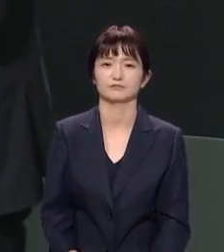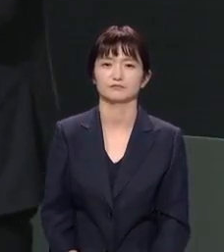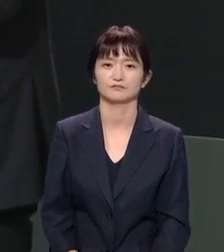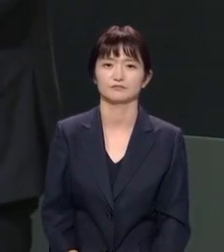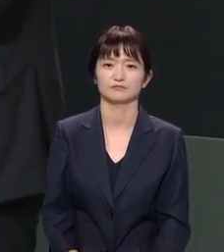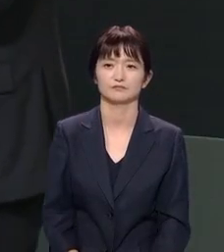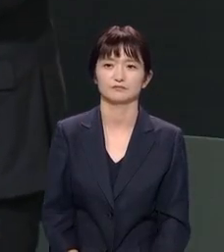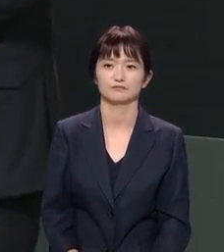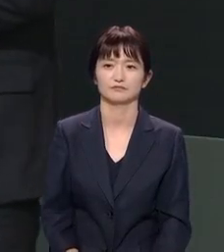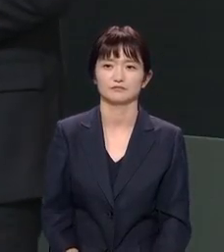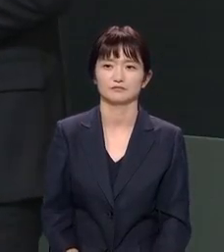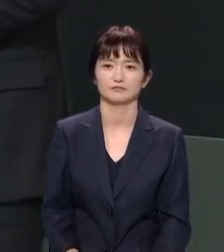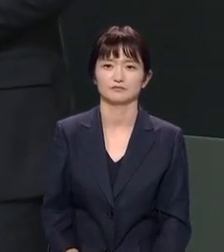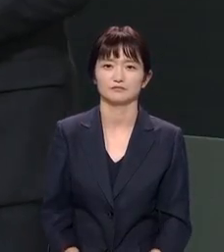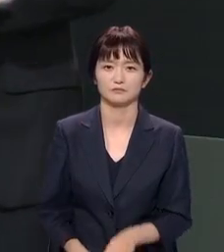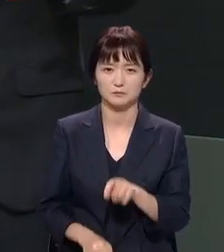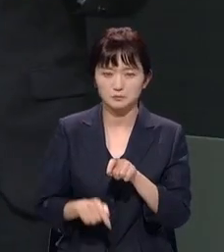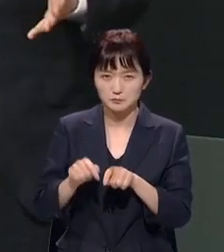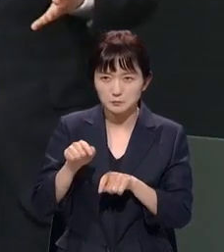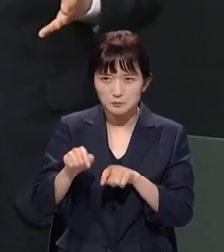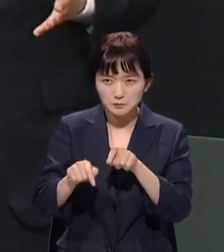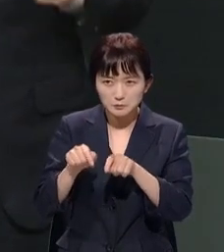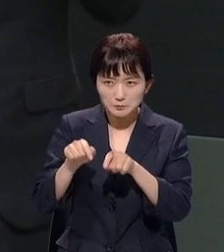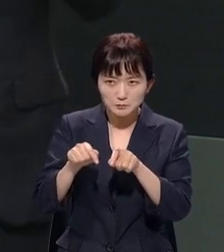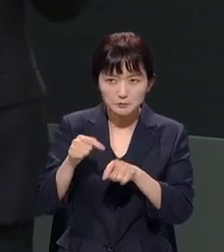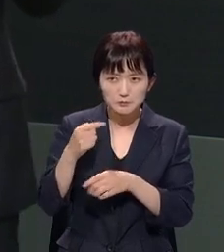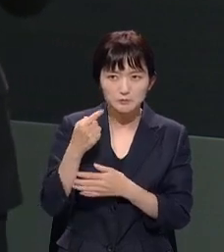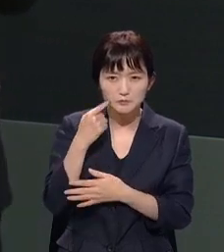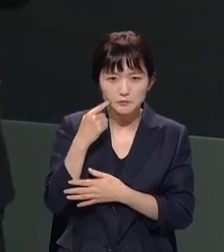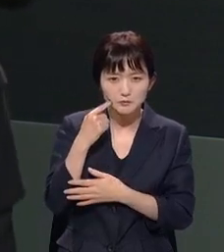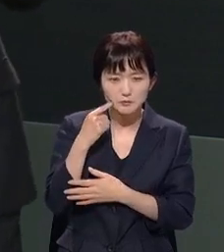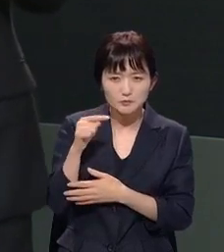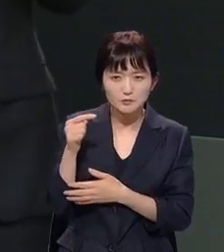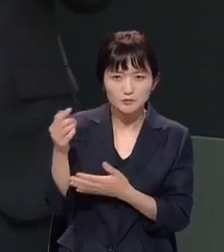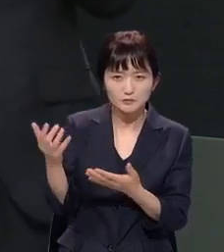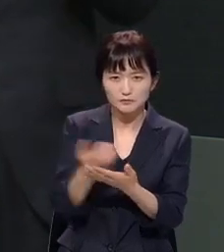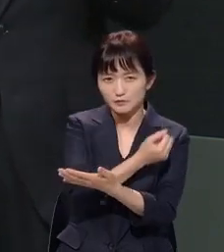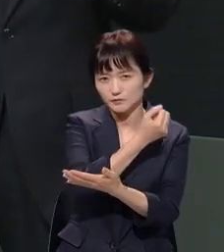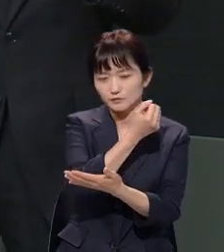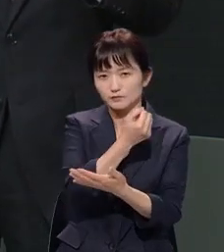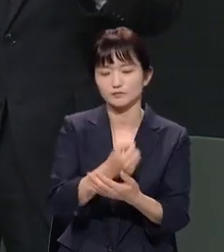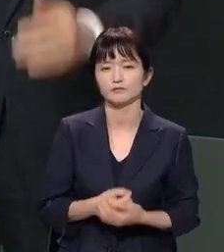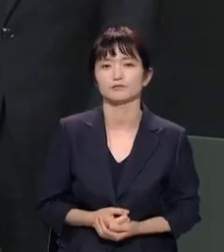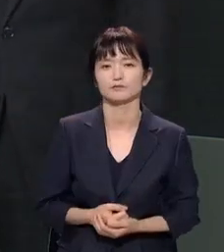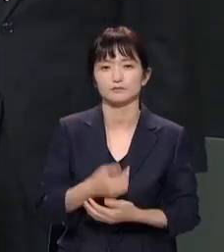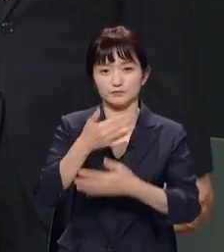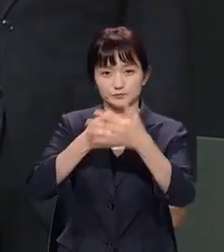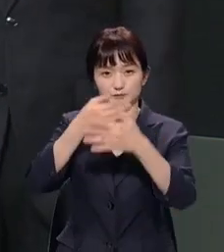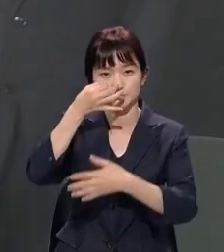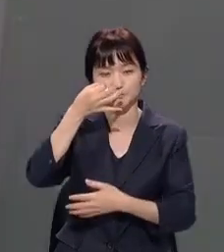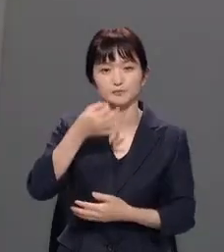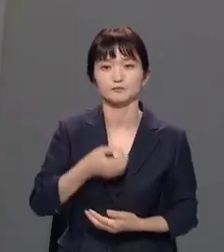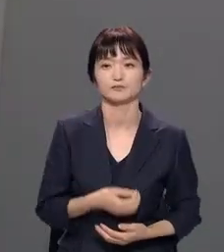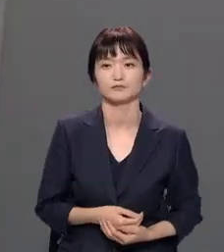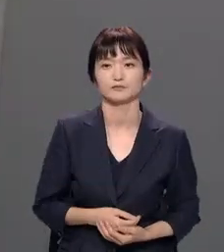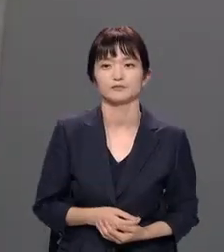살금살금 오렌지 소리입니다 자 역시 사방 가족께서 직접 제보해 주신 영상 만나 보시죠